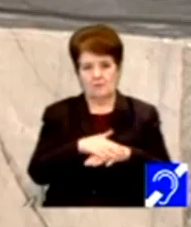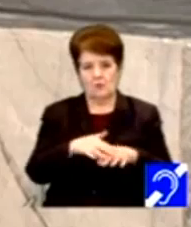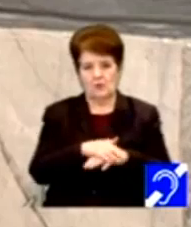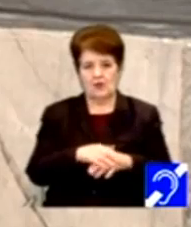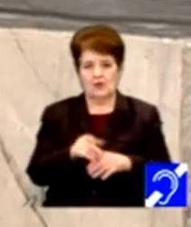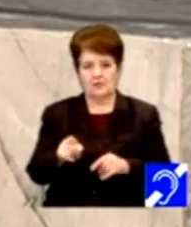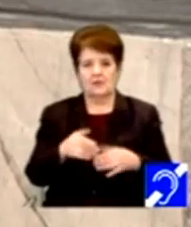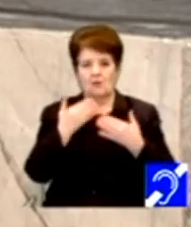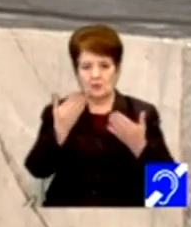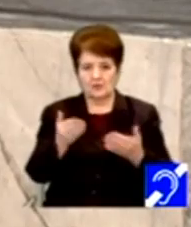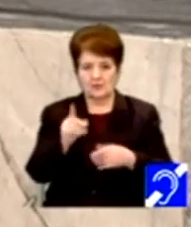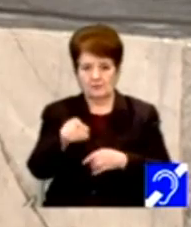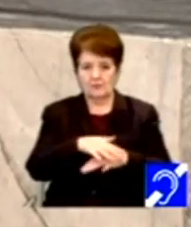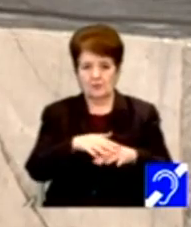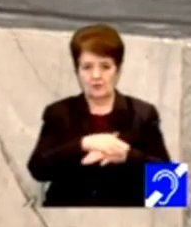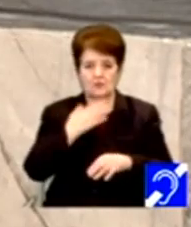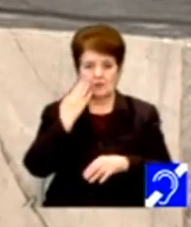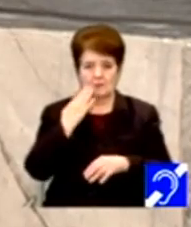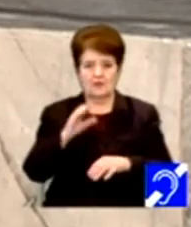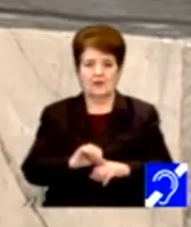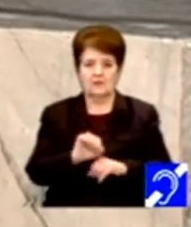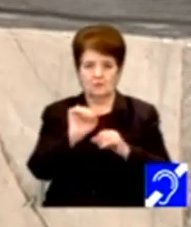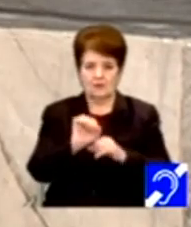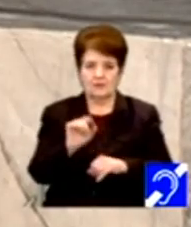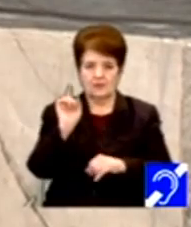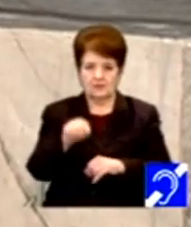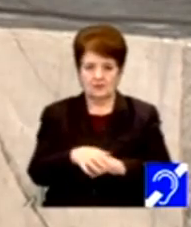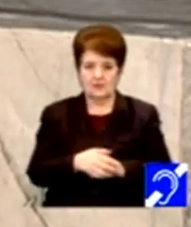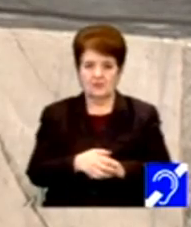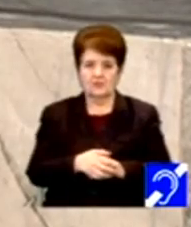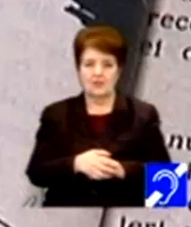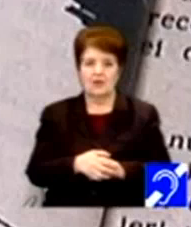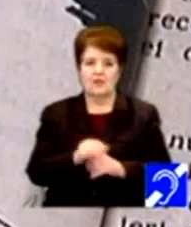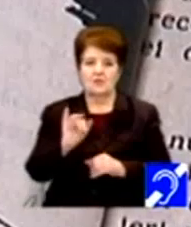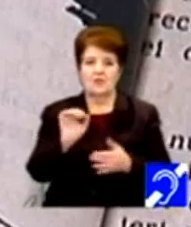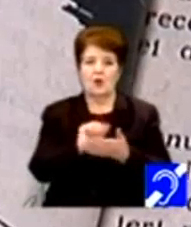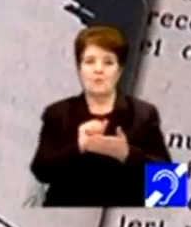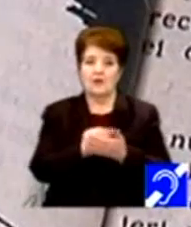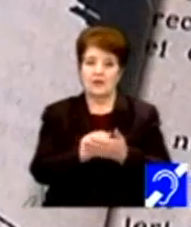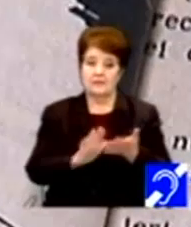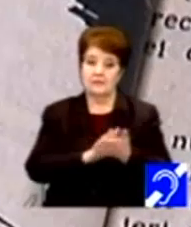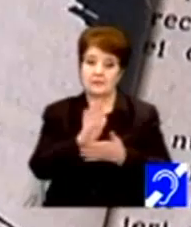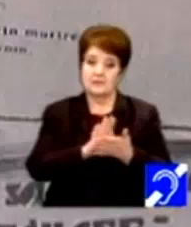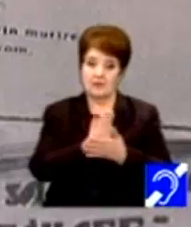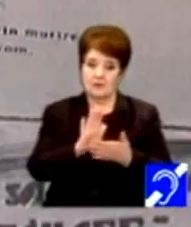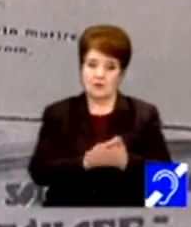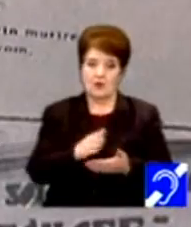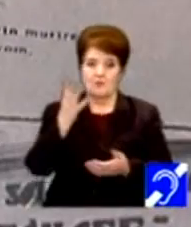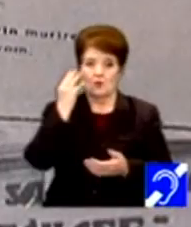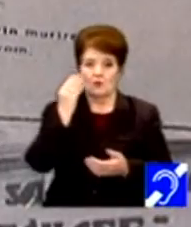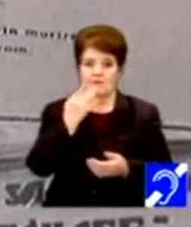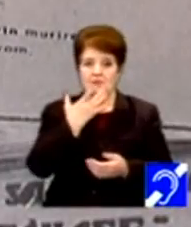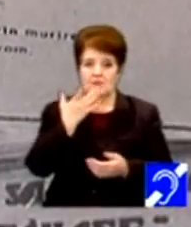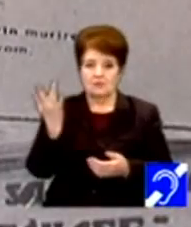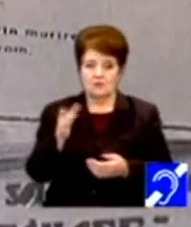au adresat către popor român răsculat la cele acțiuni reacționate imediat și au publicat în ziarul Moldova Socialistă